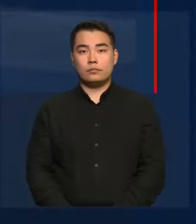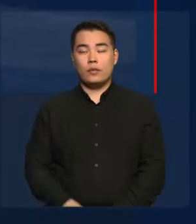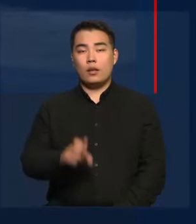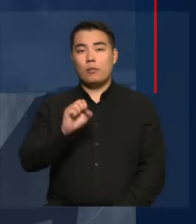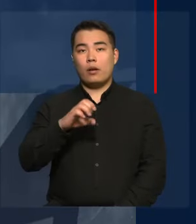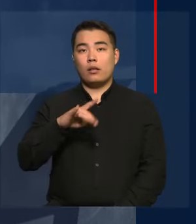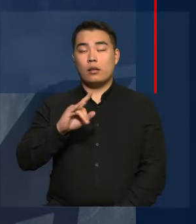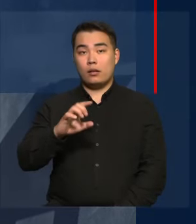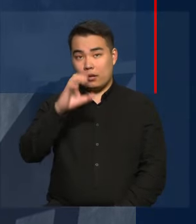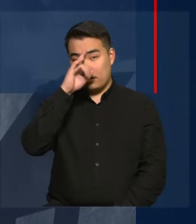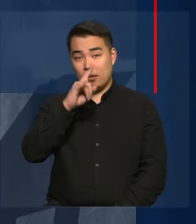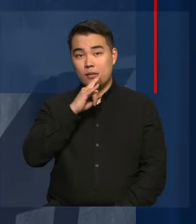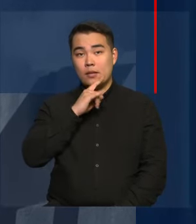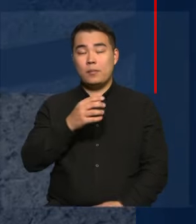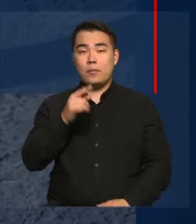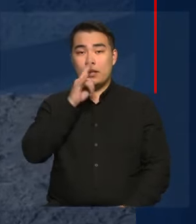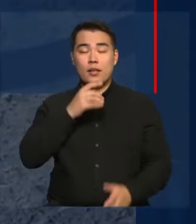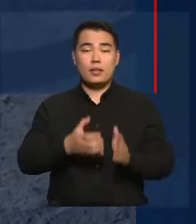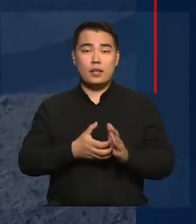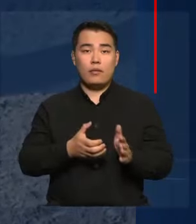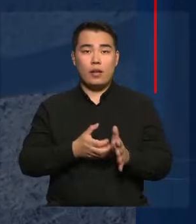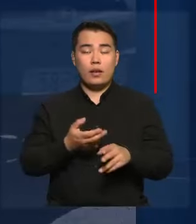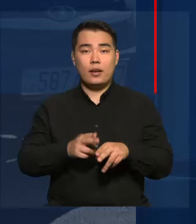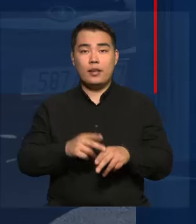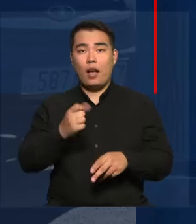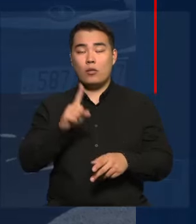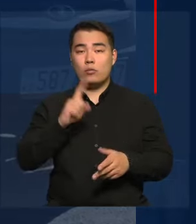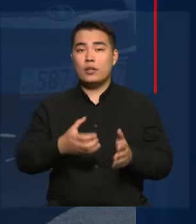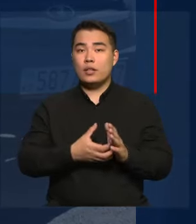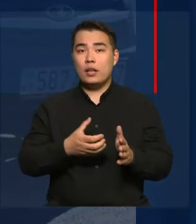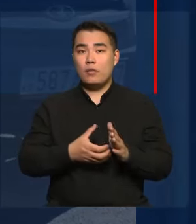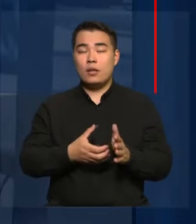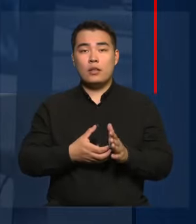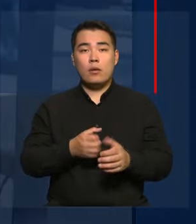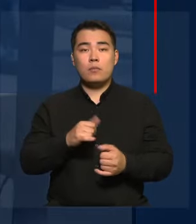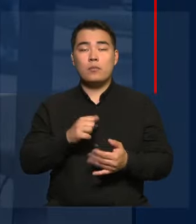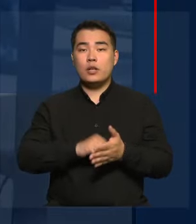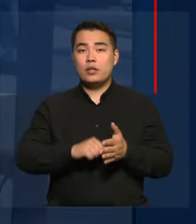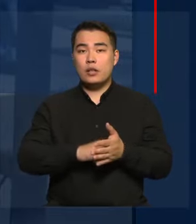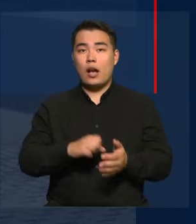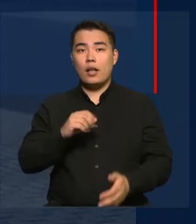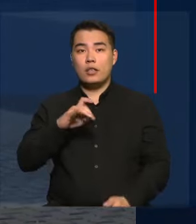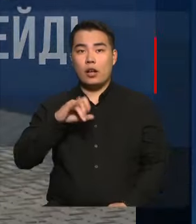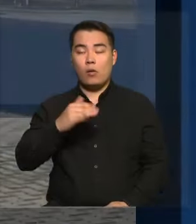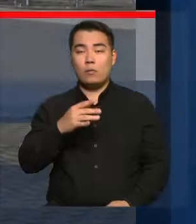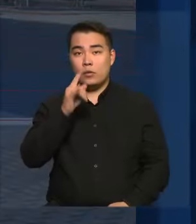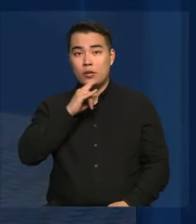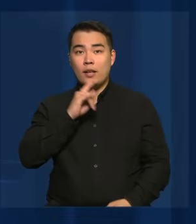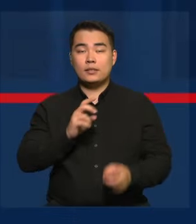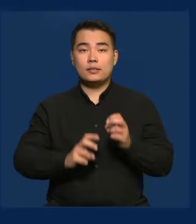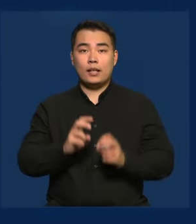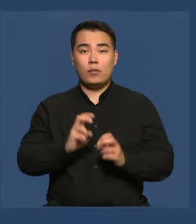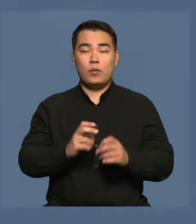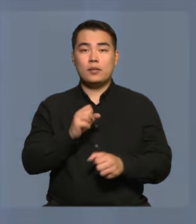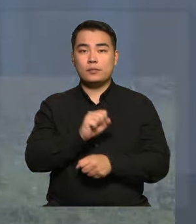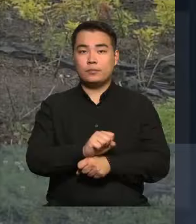Батыс Қазақстанда бензин тапшы, өңірде көгілдір отында жетіспейді. Тапшылық себебі Атыраудағы мұнай өңдеу зауытының тоқтап